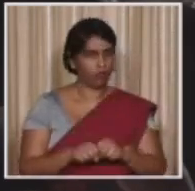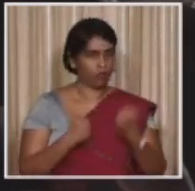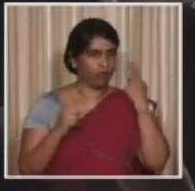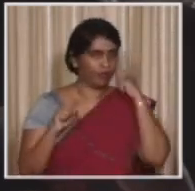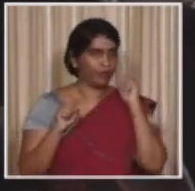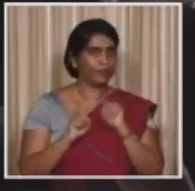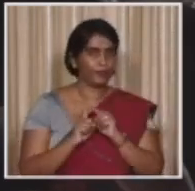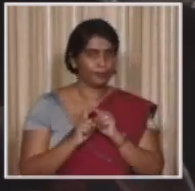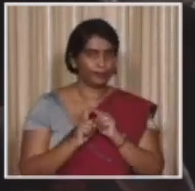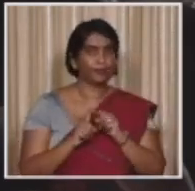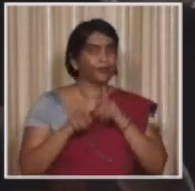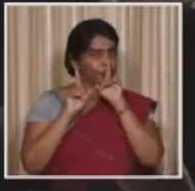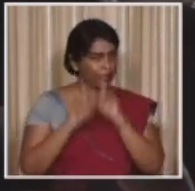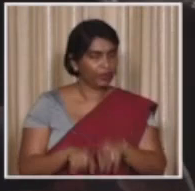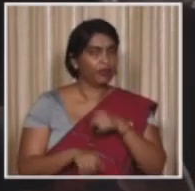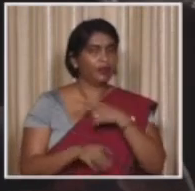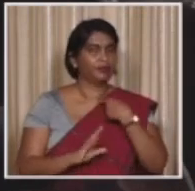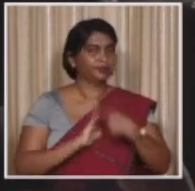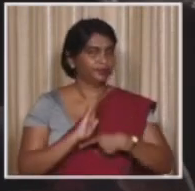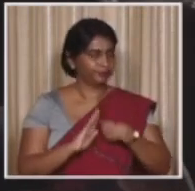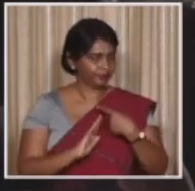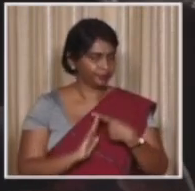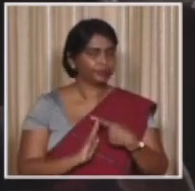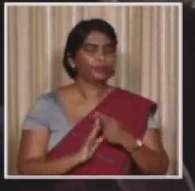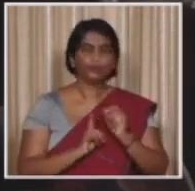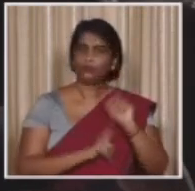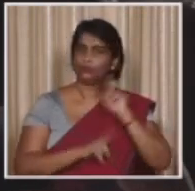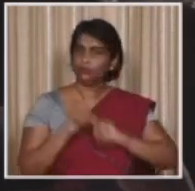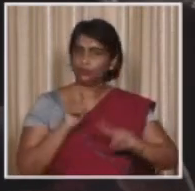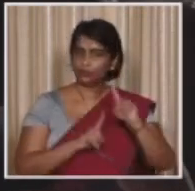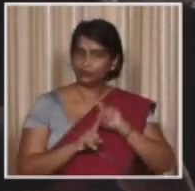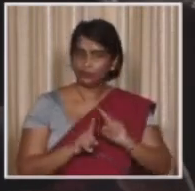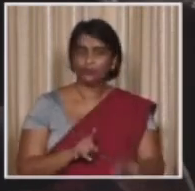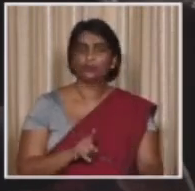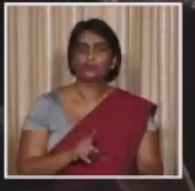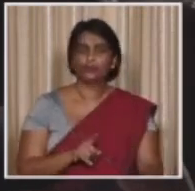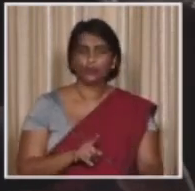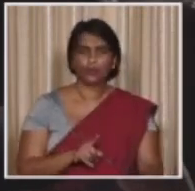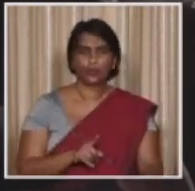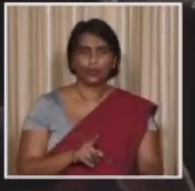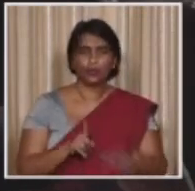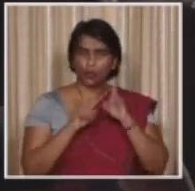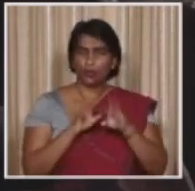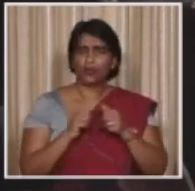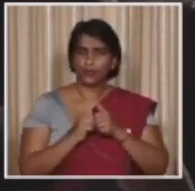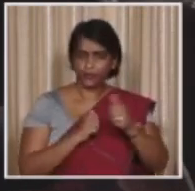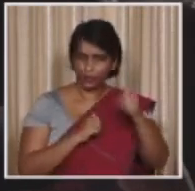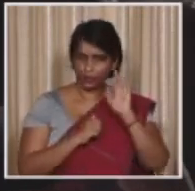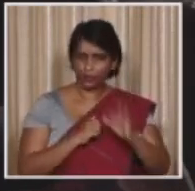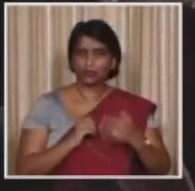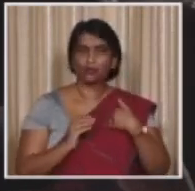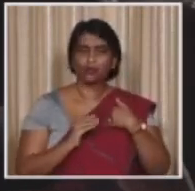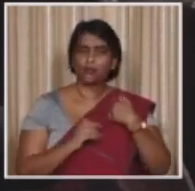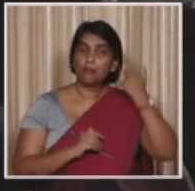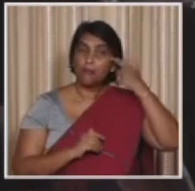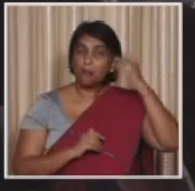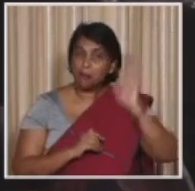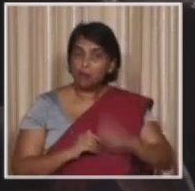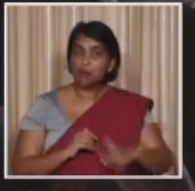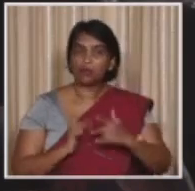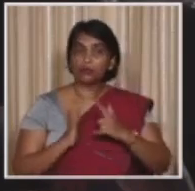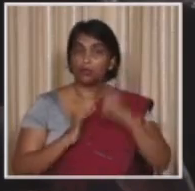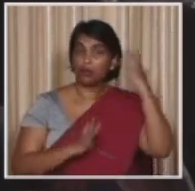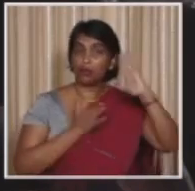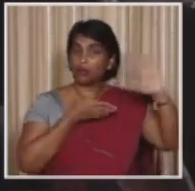පිළිබඳව. මේ ආකාරයට මේ රටේ පාර්ලිමේන්තුව හැසිරෙනකොට අපි බලාපොරොත්තු වෙන